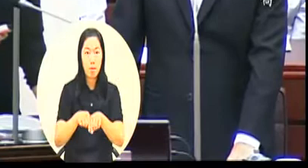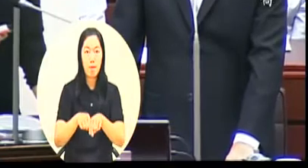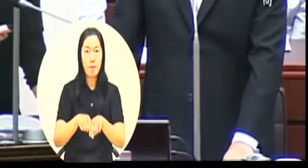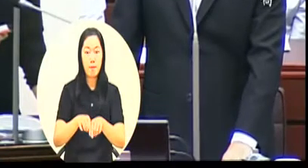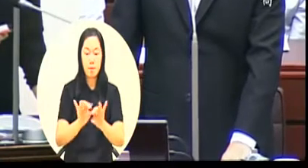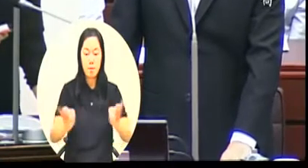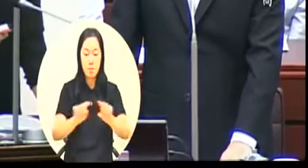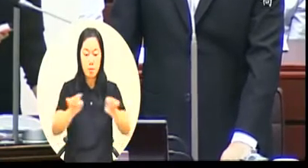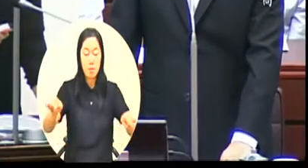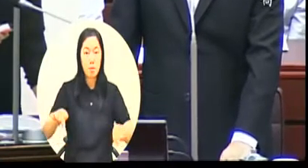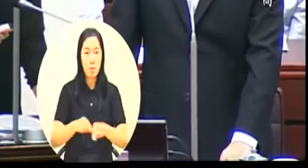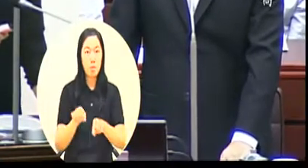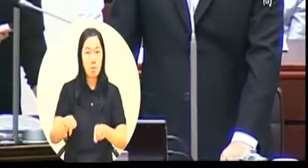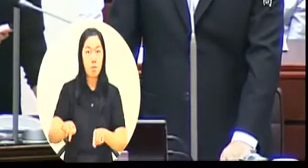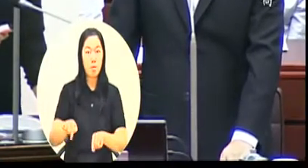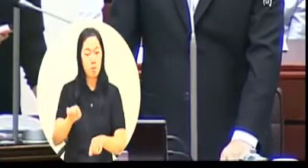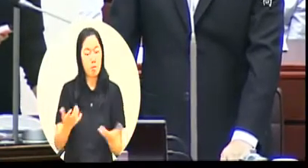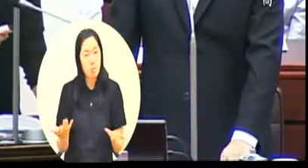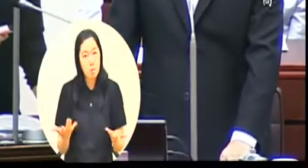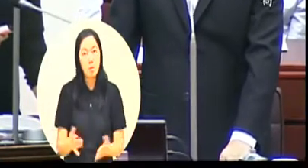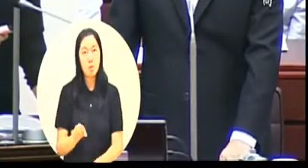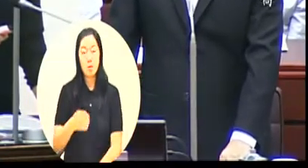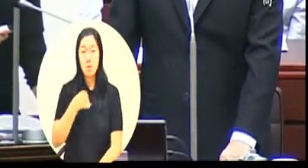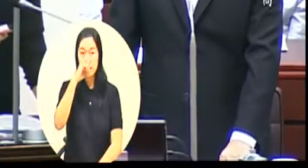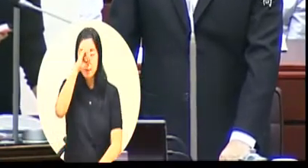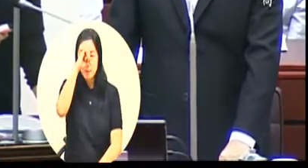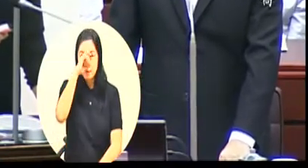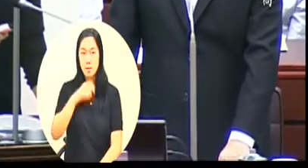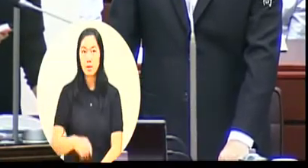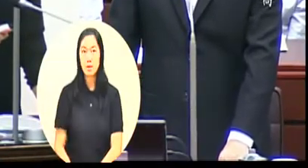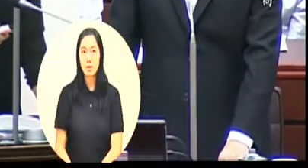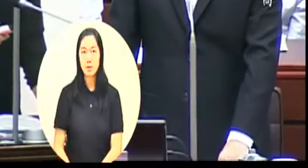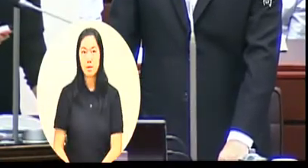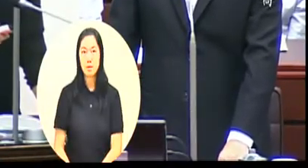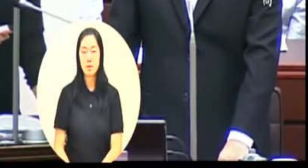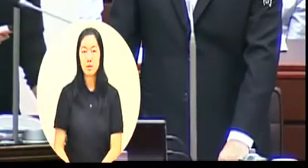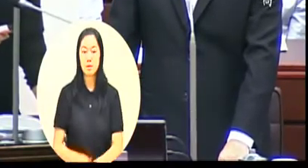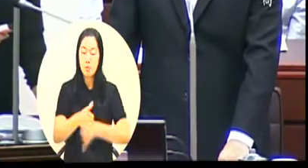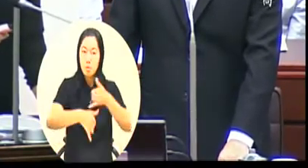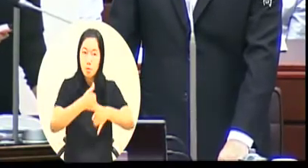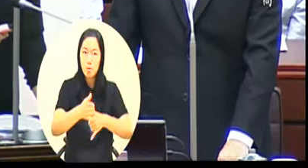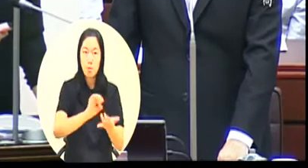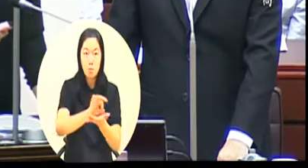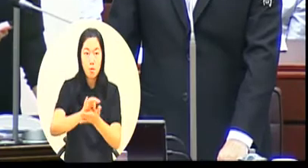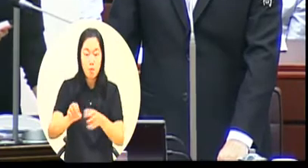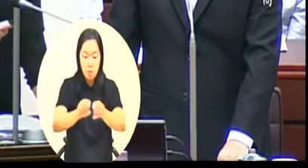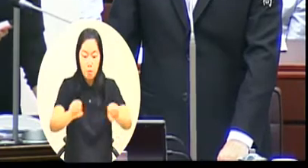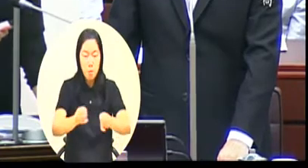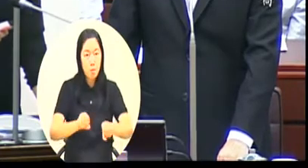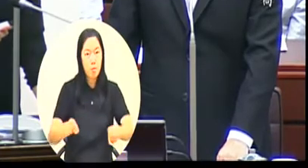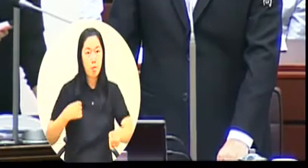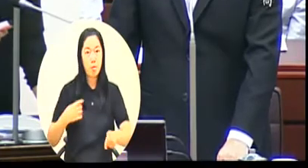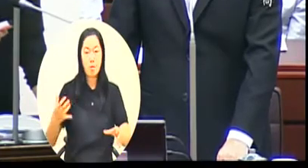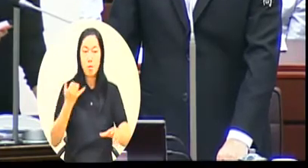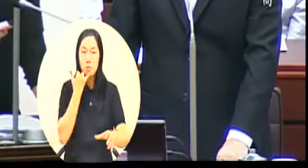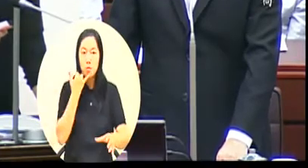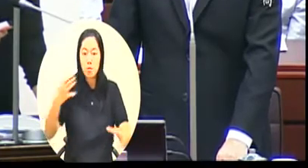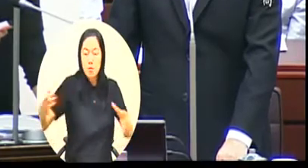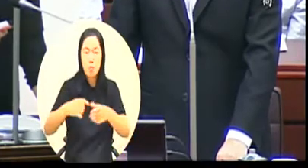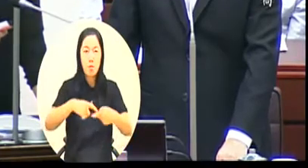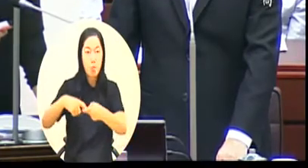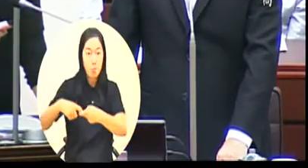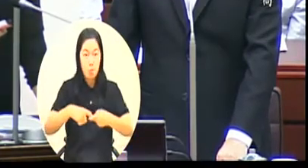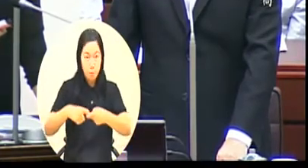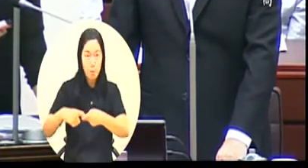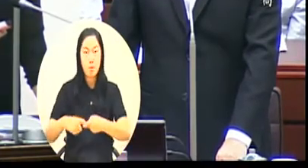盖这个部分，我们是希望跟各民生管线或其他的管线单位都有一个处理的原则